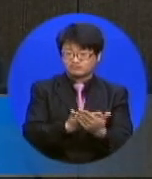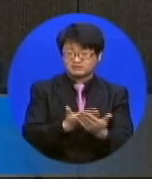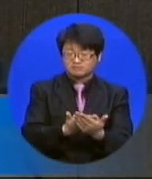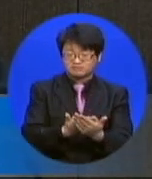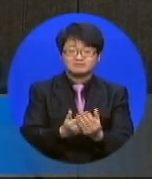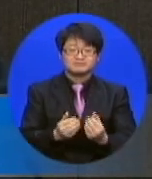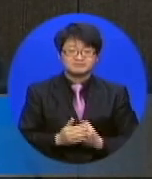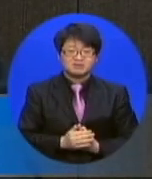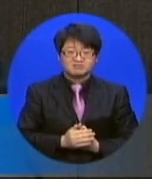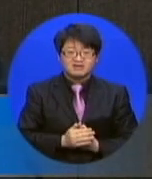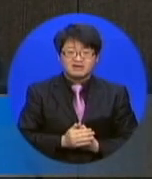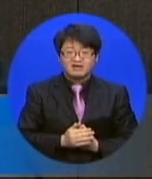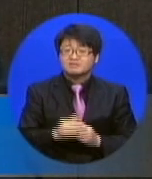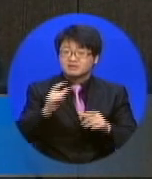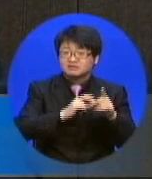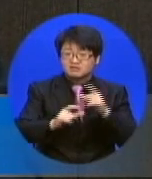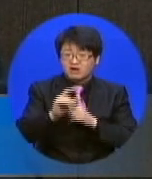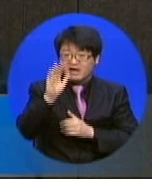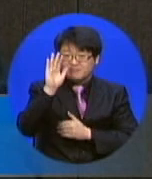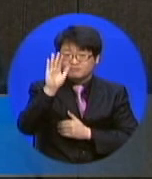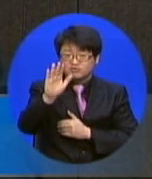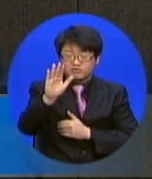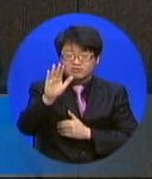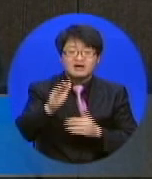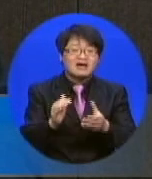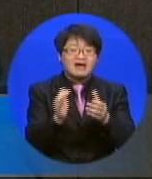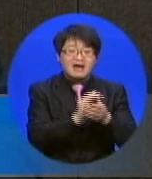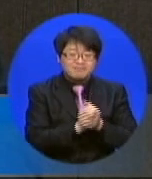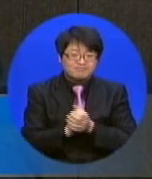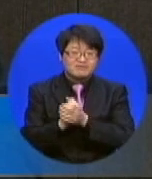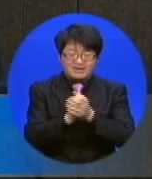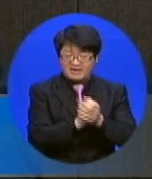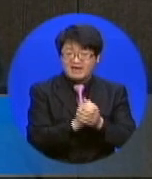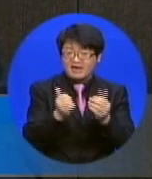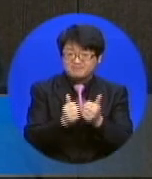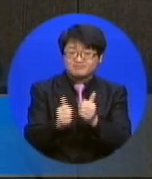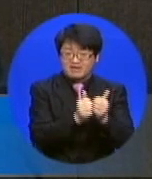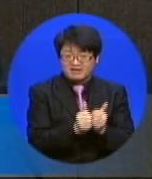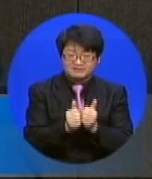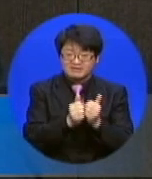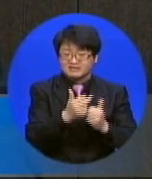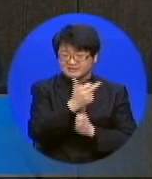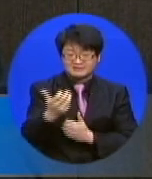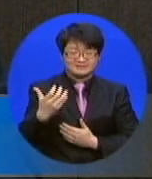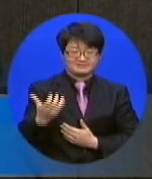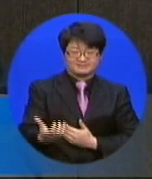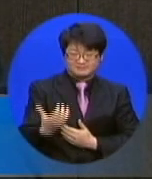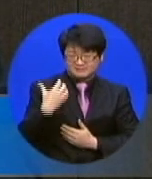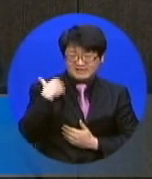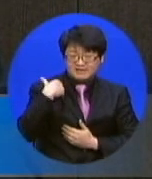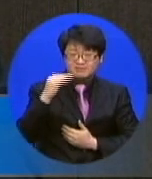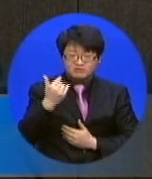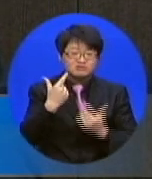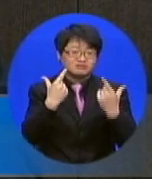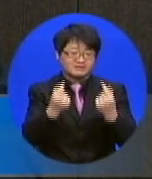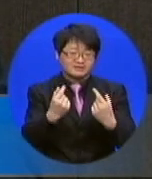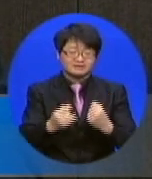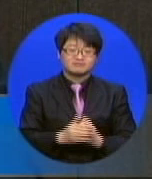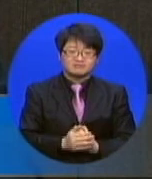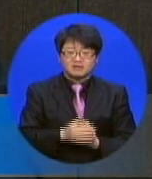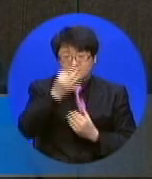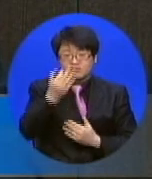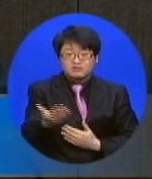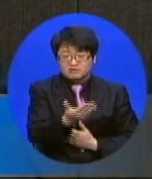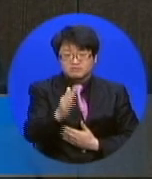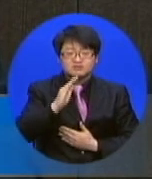주시면서 가면은 이 앞으로 더불어 사는 사회에 우리가 큰 역할을 하지 않을까 생각하면서 시청자